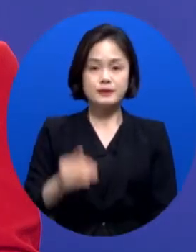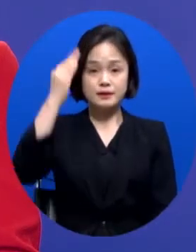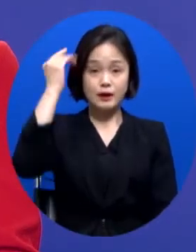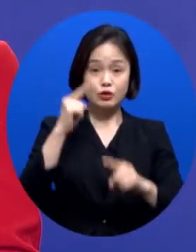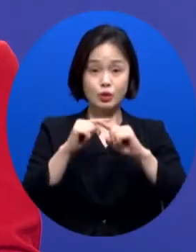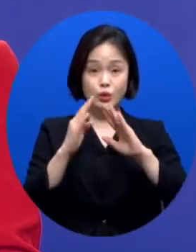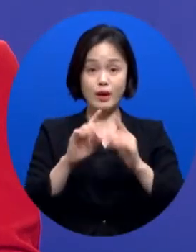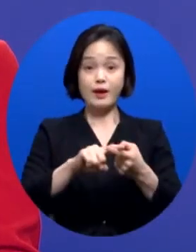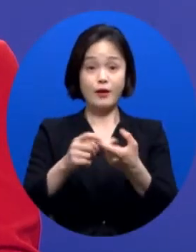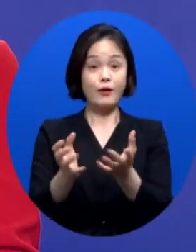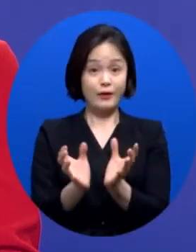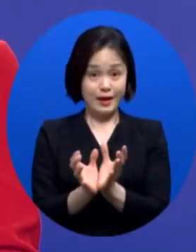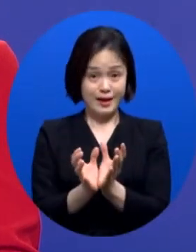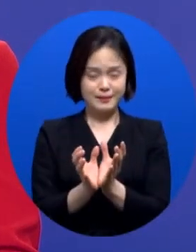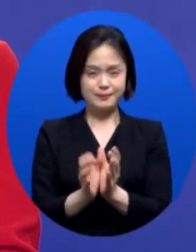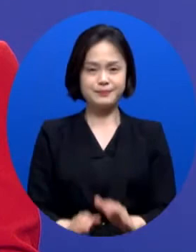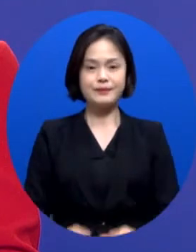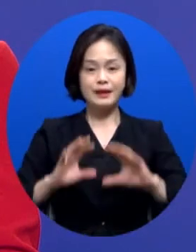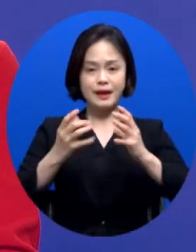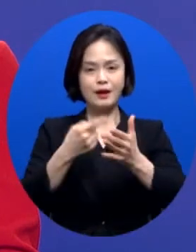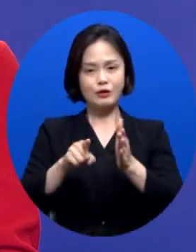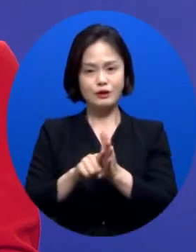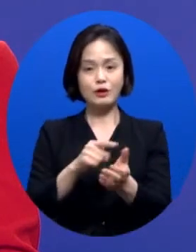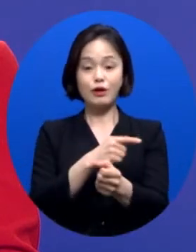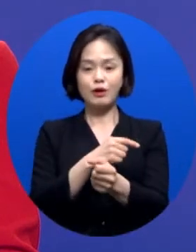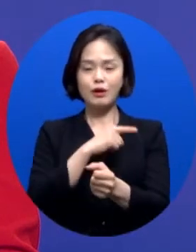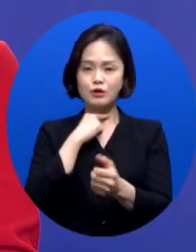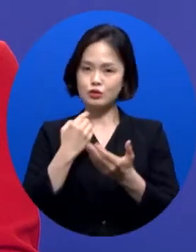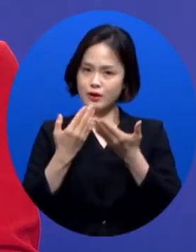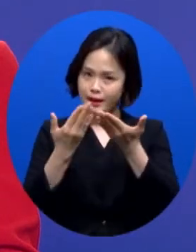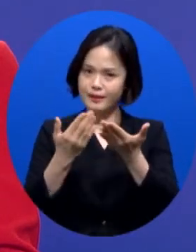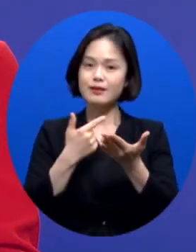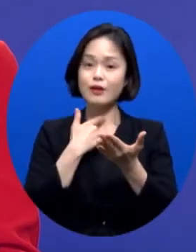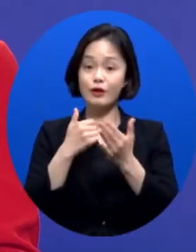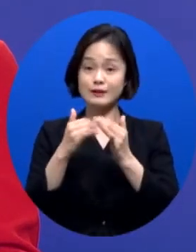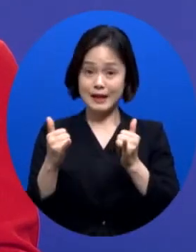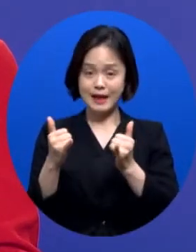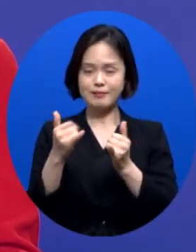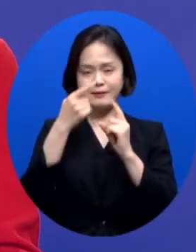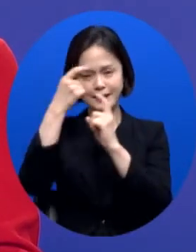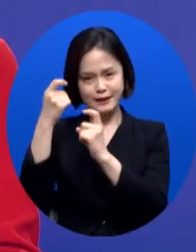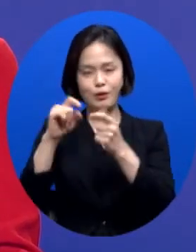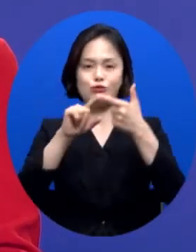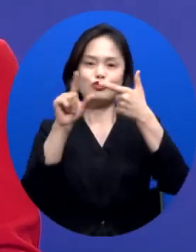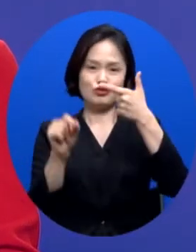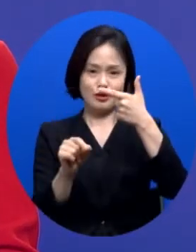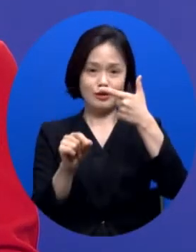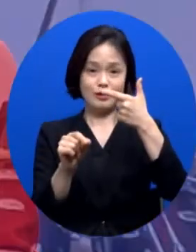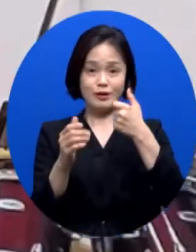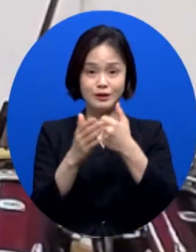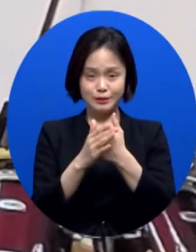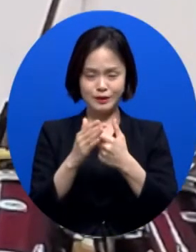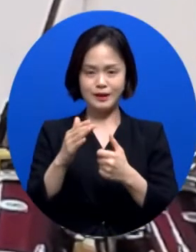한국교회연합이 호국보훈의 달을 맞아 서해 최북단 백령도에서 국가안보 기도회를 열었습니다.